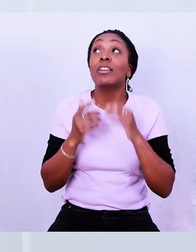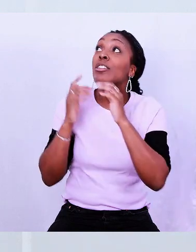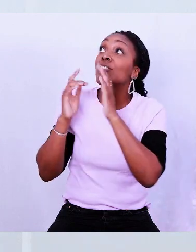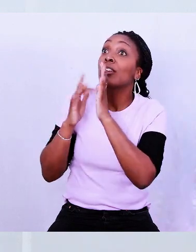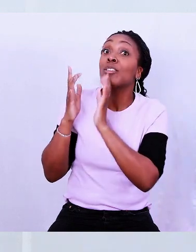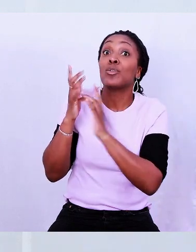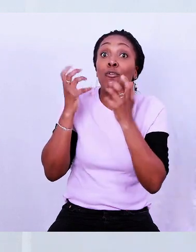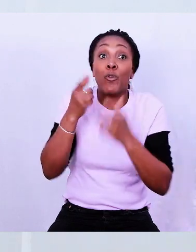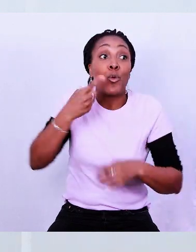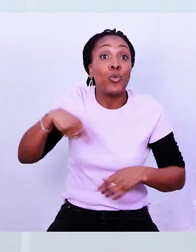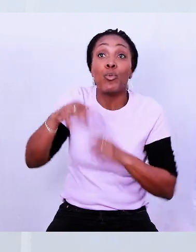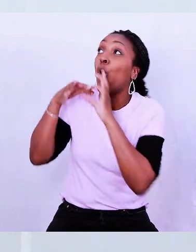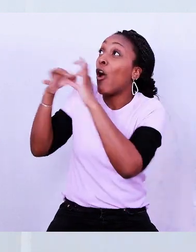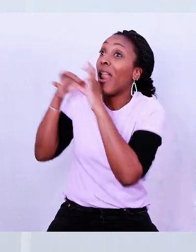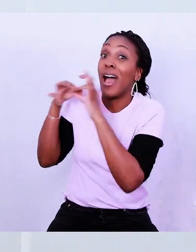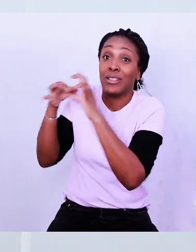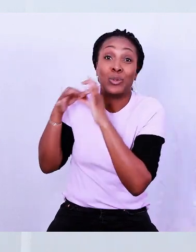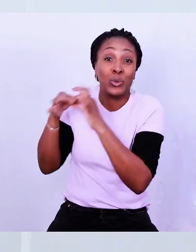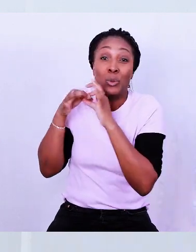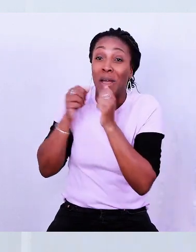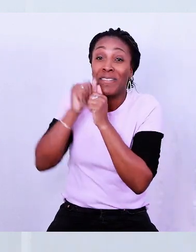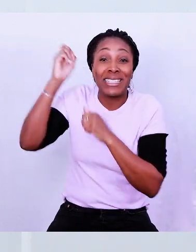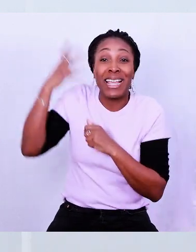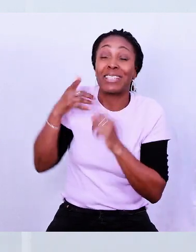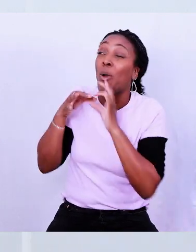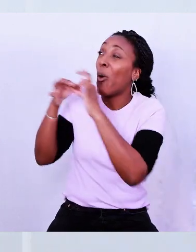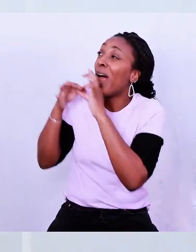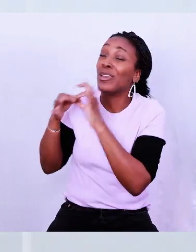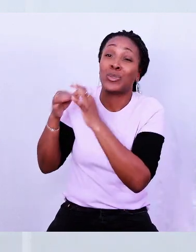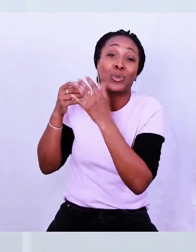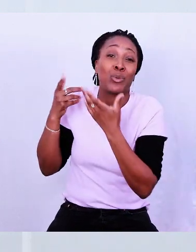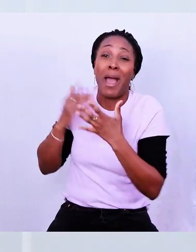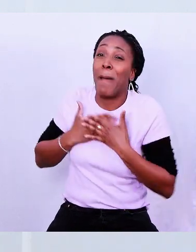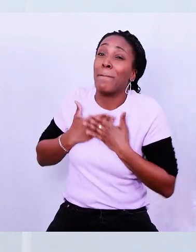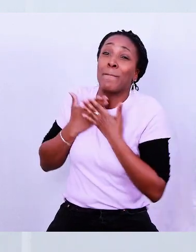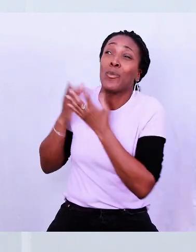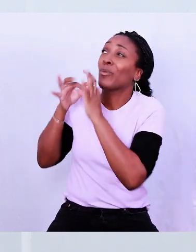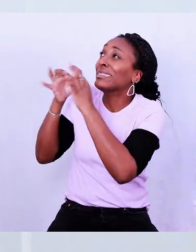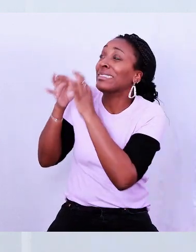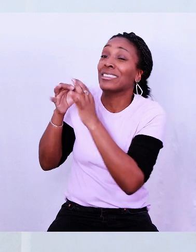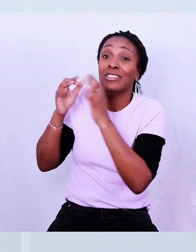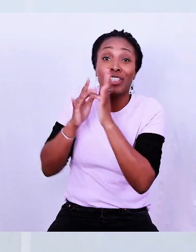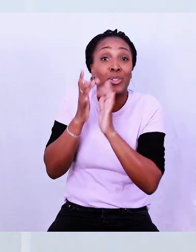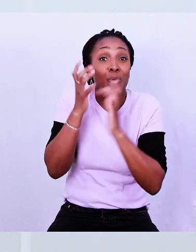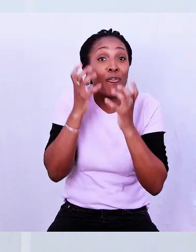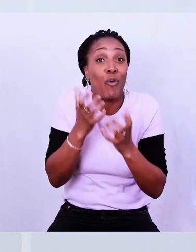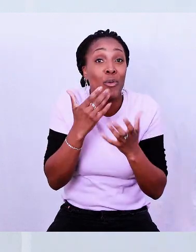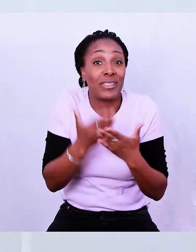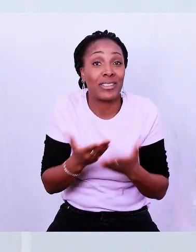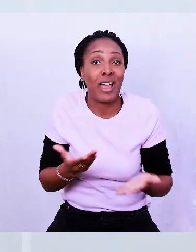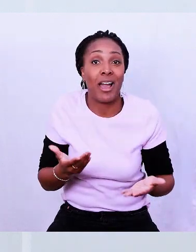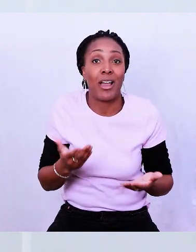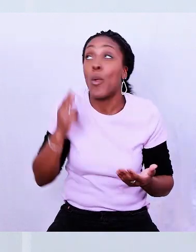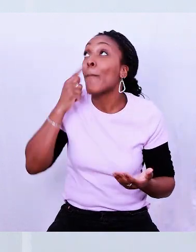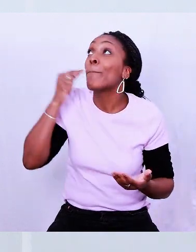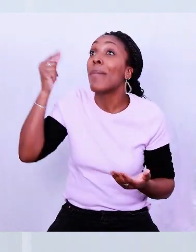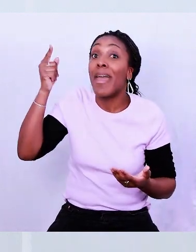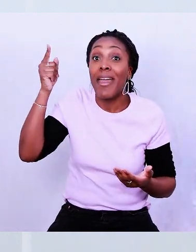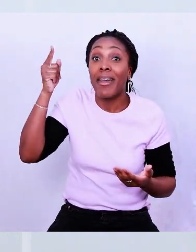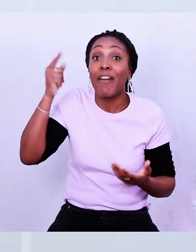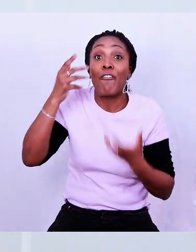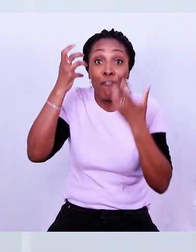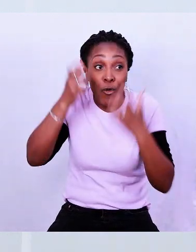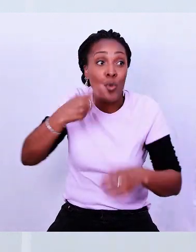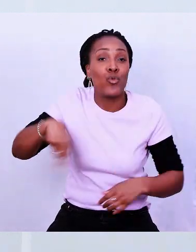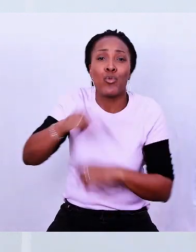cette relation permanente avec lui, une relation par le Saint-Esprit, une communion d'amour avec notre Dieu. C'est là les vrais adorateurs que le Père recherche, ceux